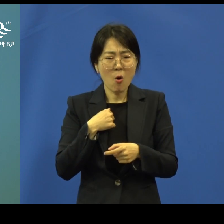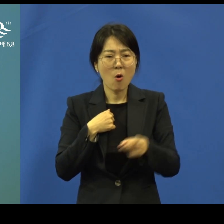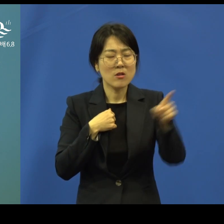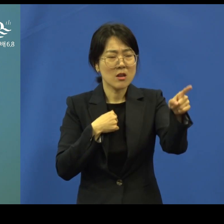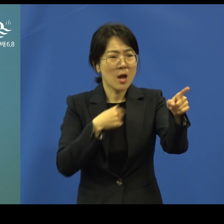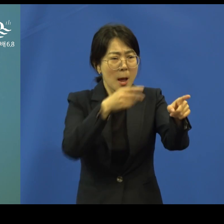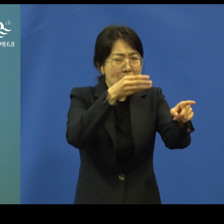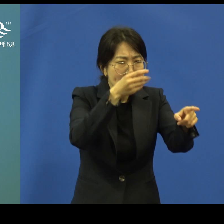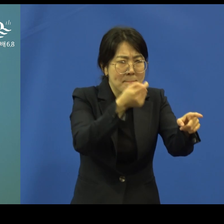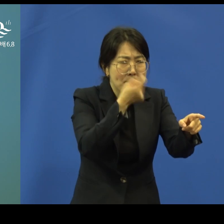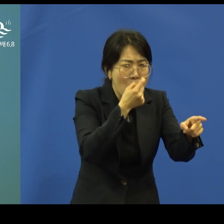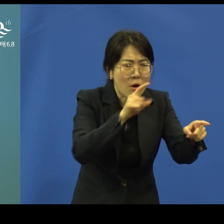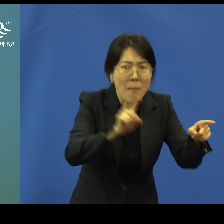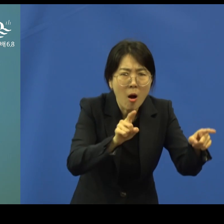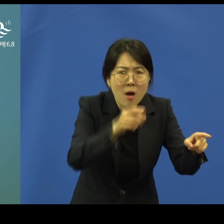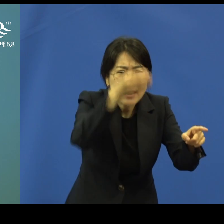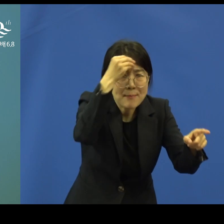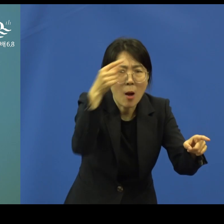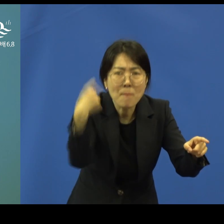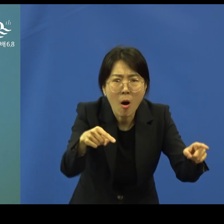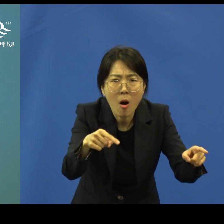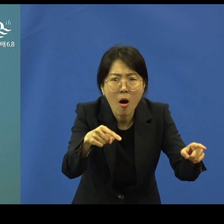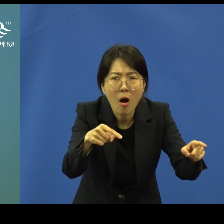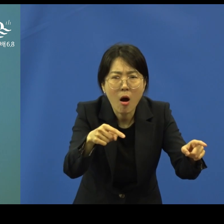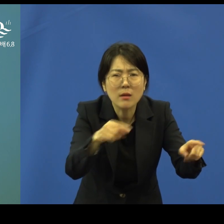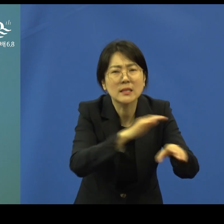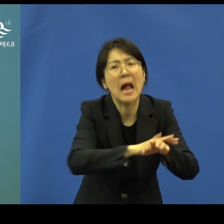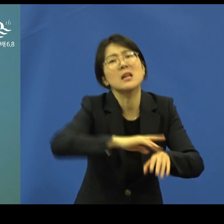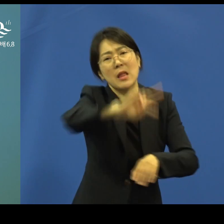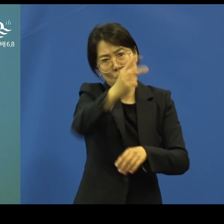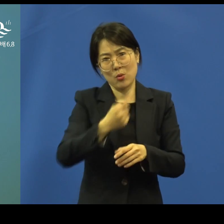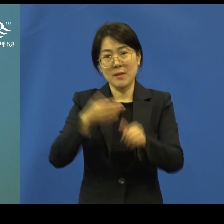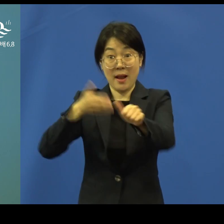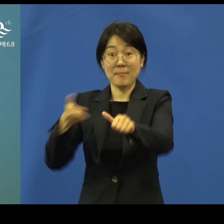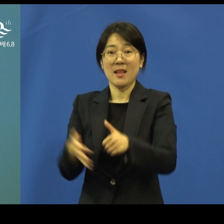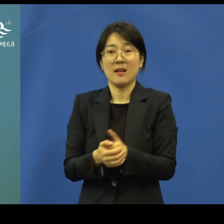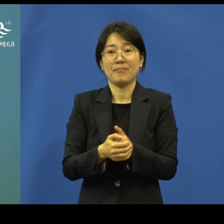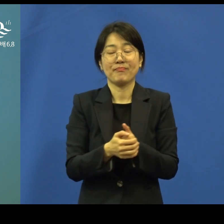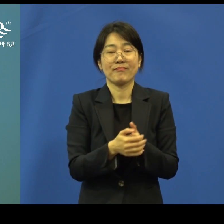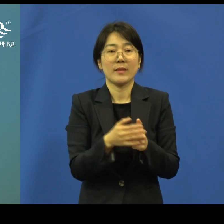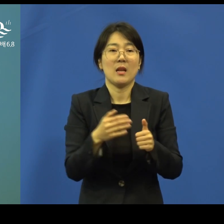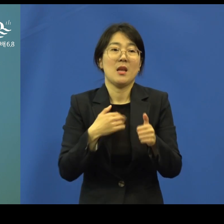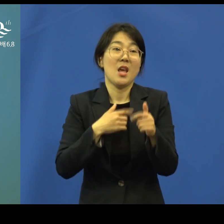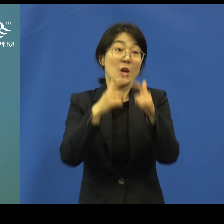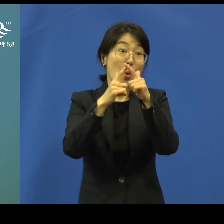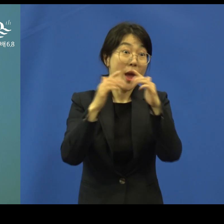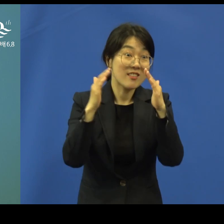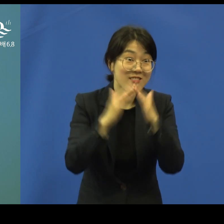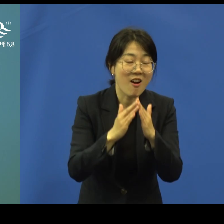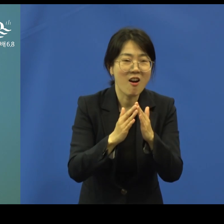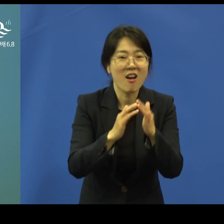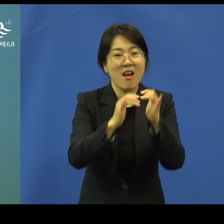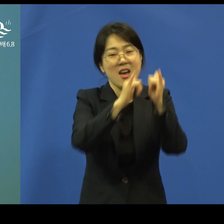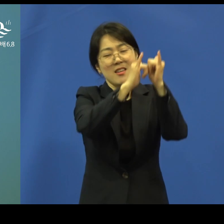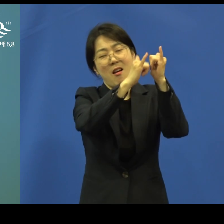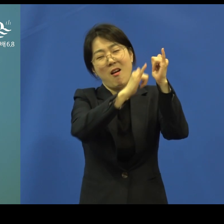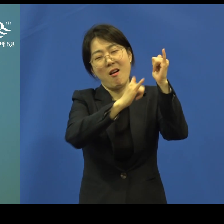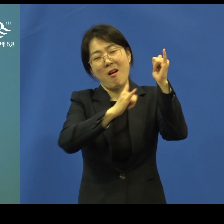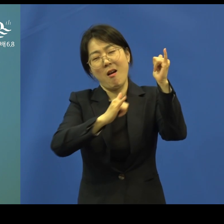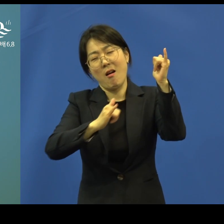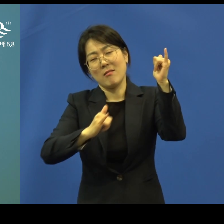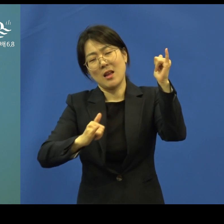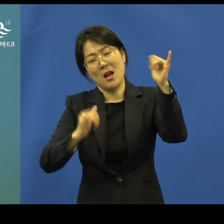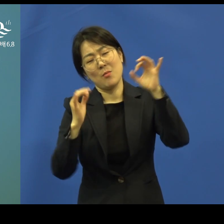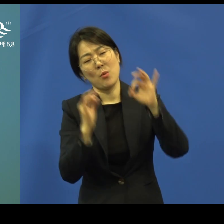가지시고 또 답을 얻어가는 그런 시간이 되었으면 좋겠습니다. 자, 교회는 역사가 흐르면서 이제 곁길로 흐를